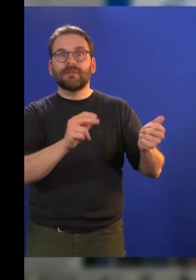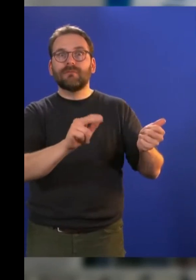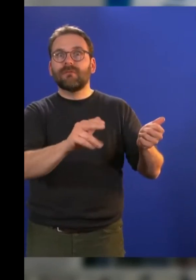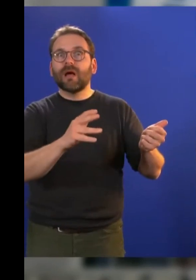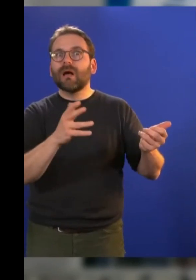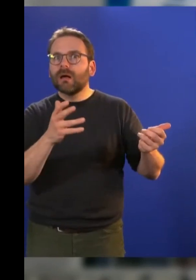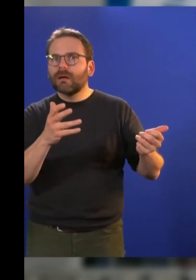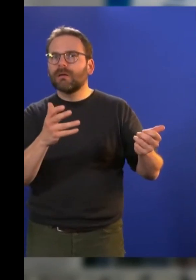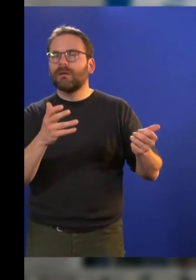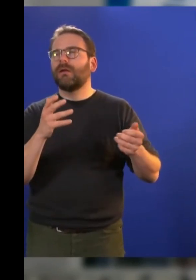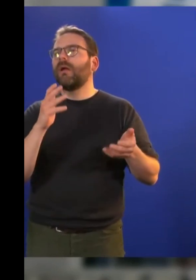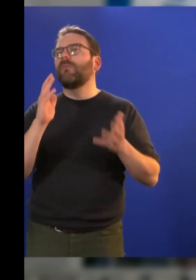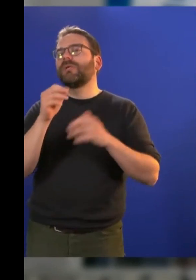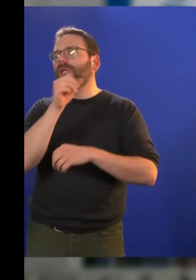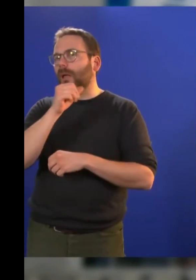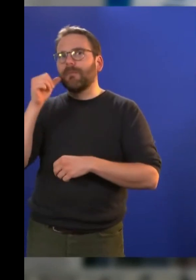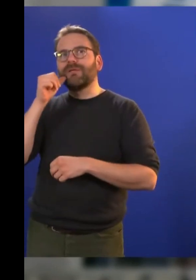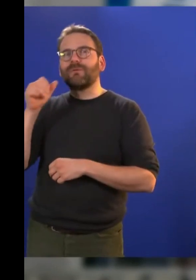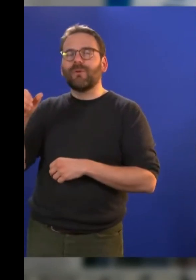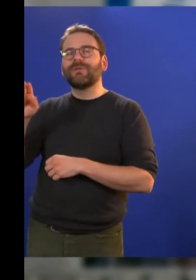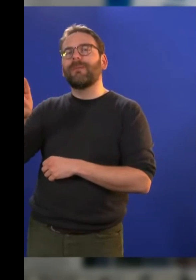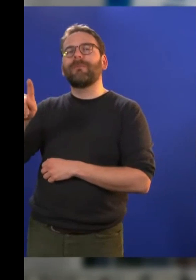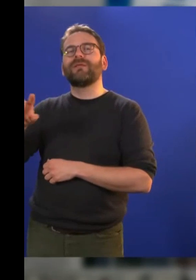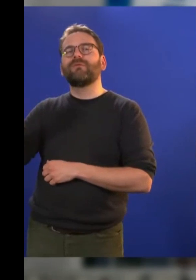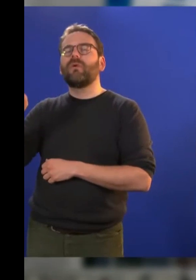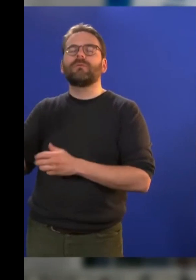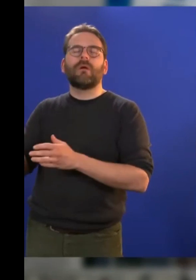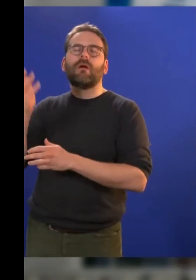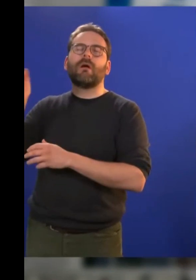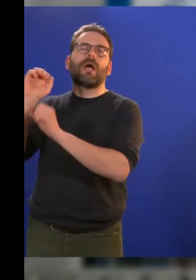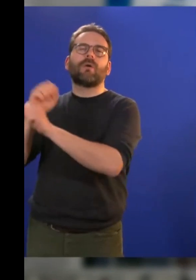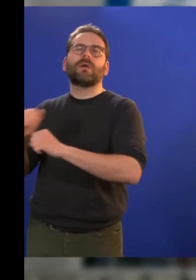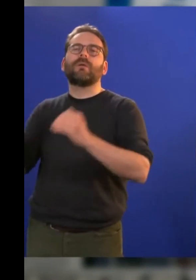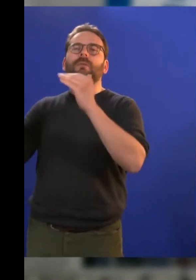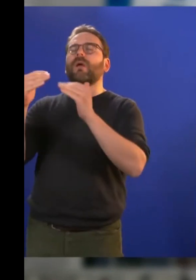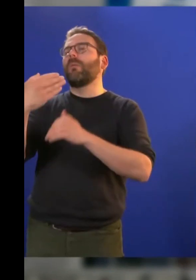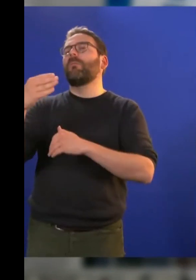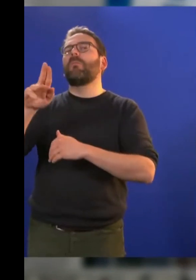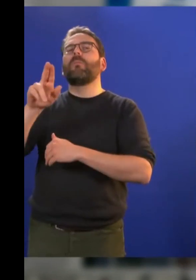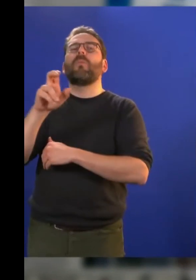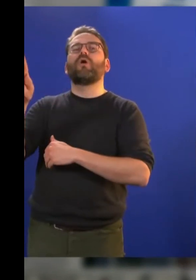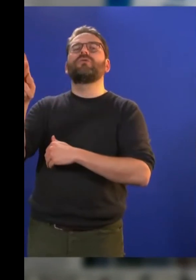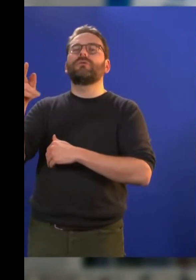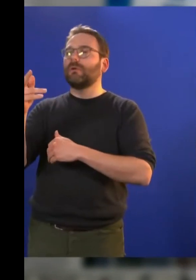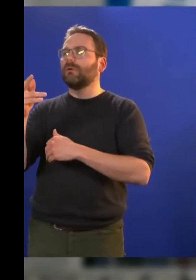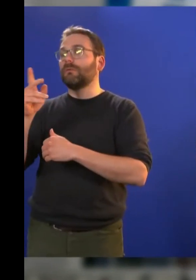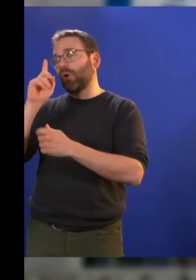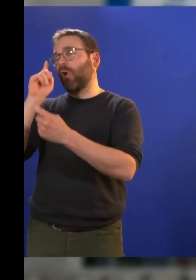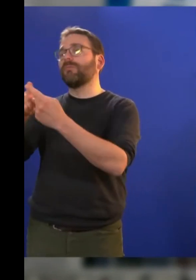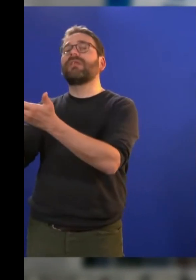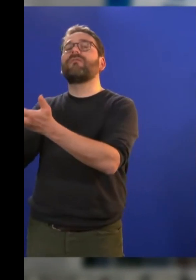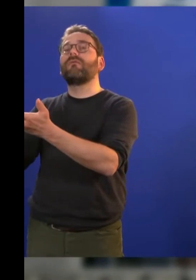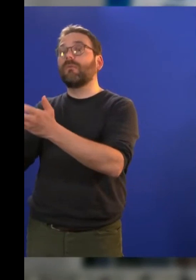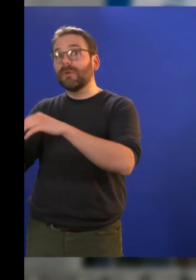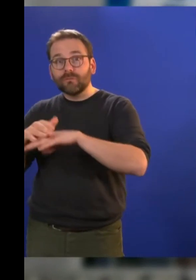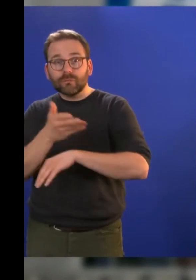Alors peut-être qu'on peut trouver qu'Amazon et Jeff Bezos, c'est aussi génial que Elon Musk et que ça conduit à tout ça, mais voilà le résultat